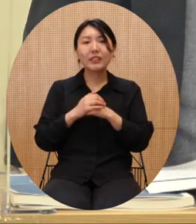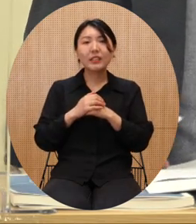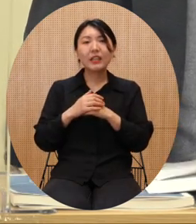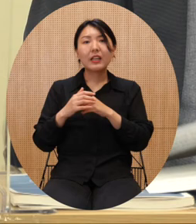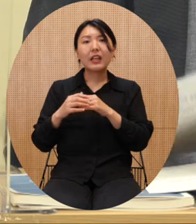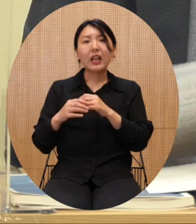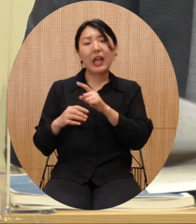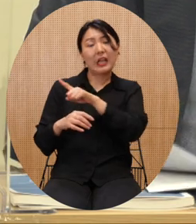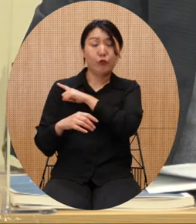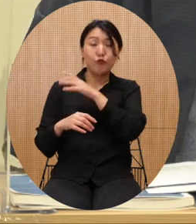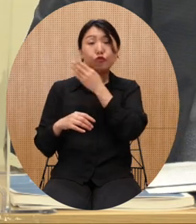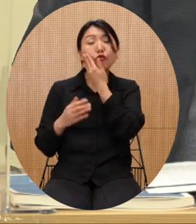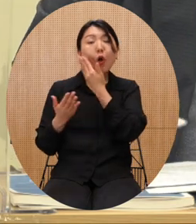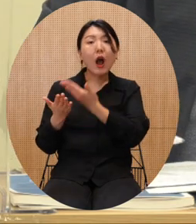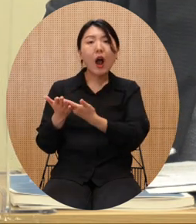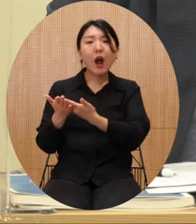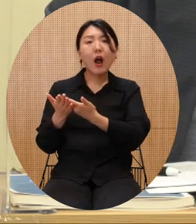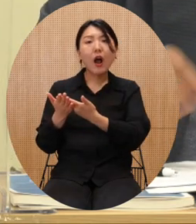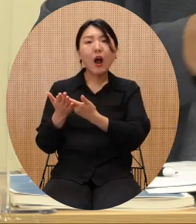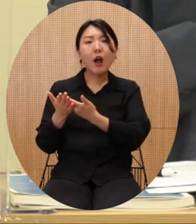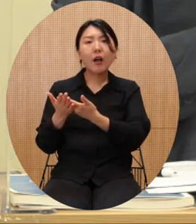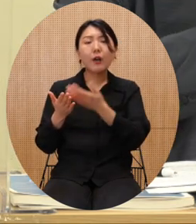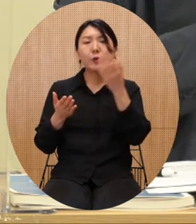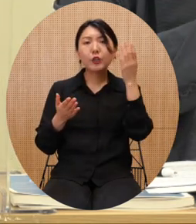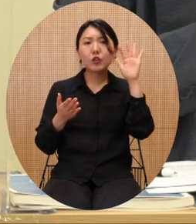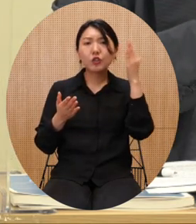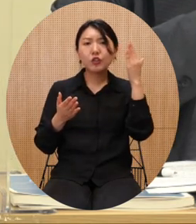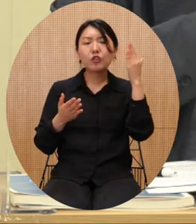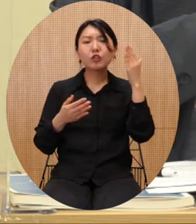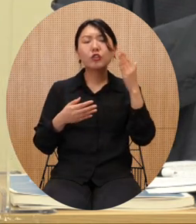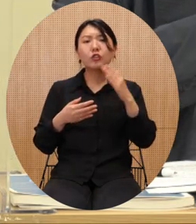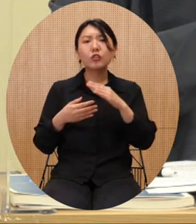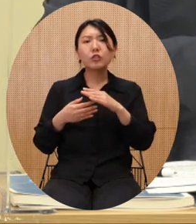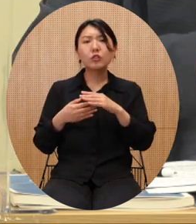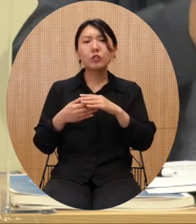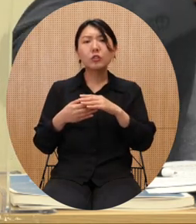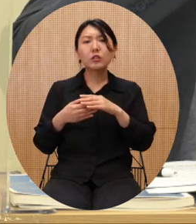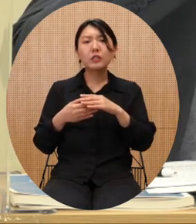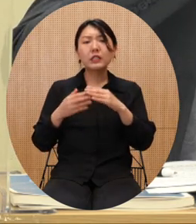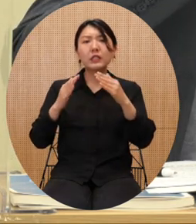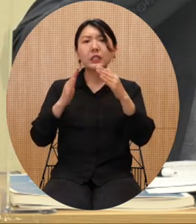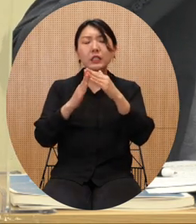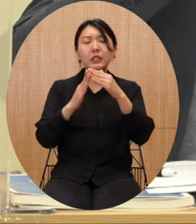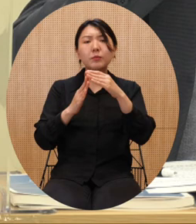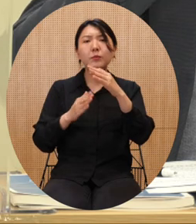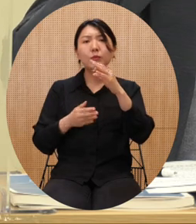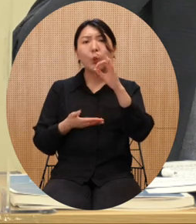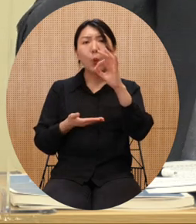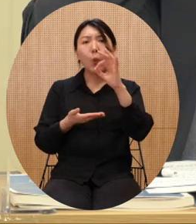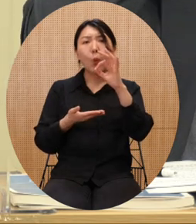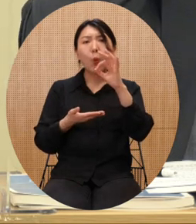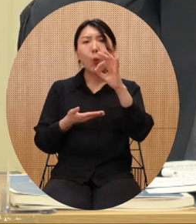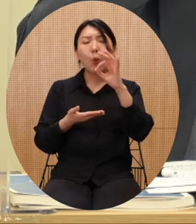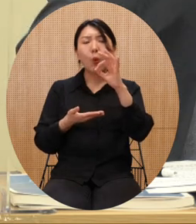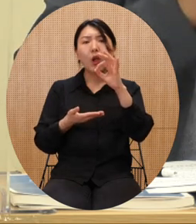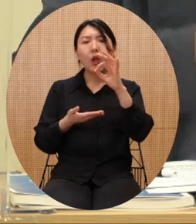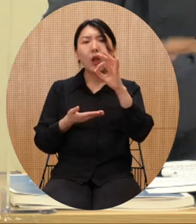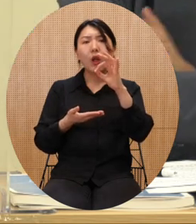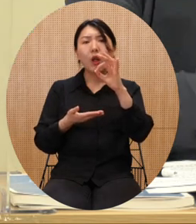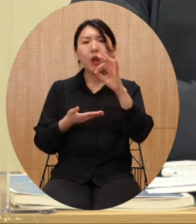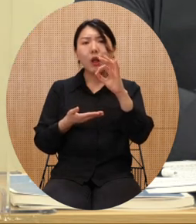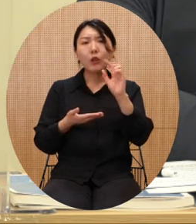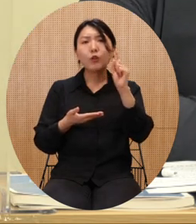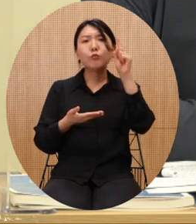같습니다. 가장 중요한 건 그 최근에 그 뭐 어쨌든